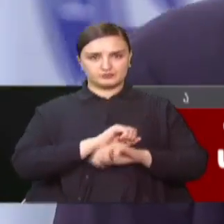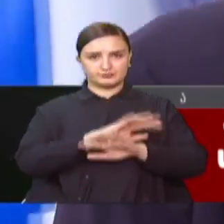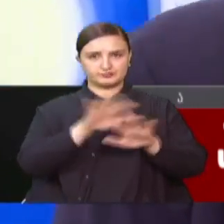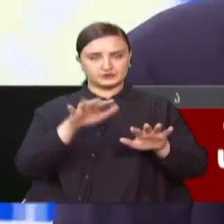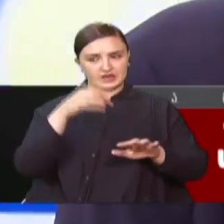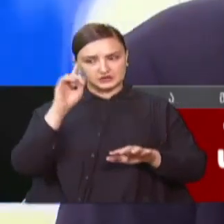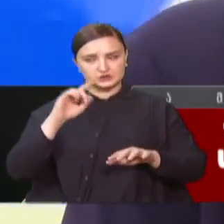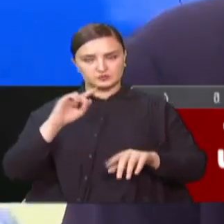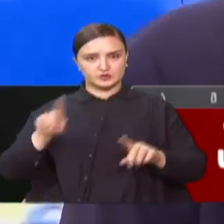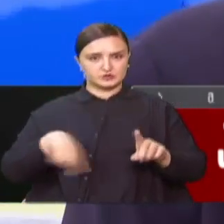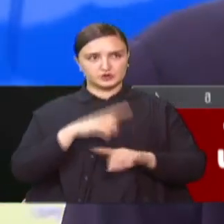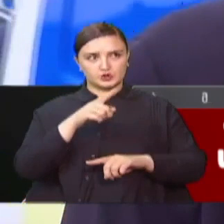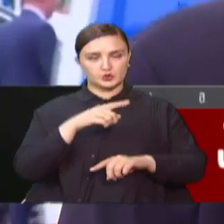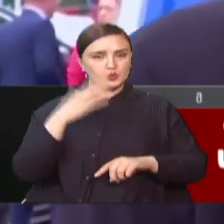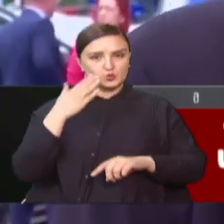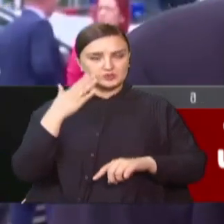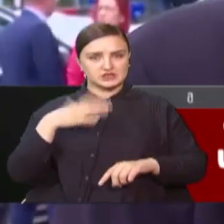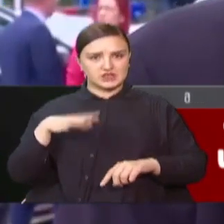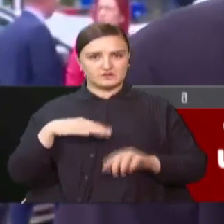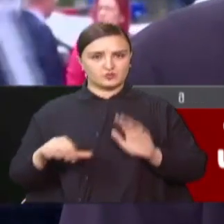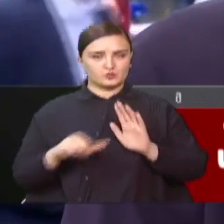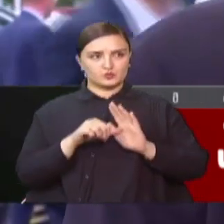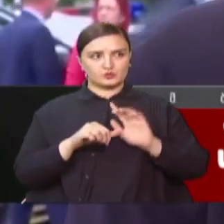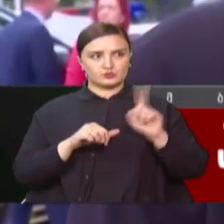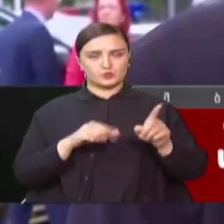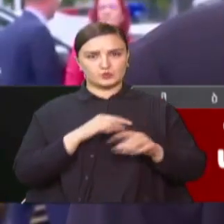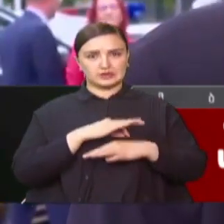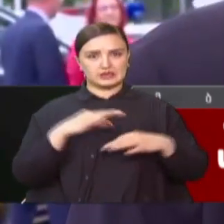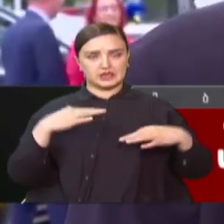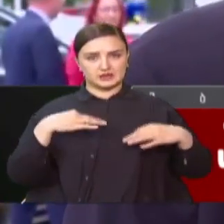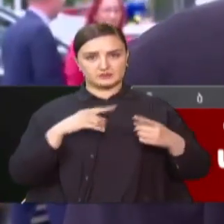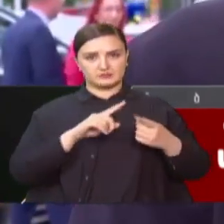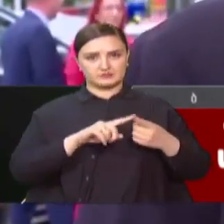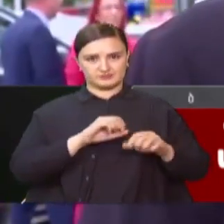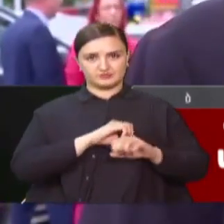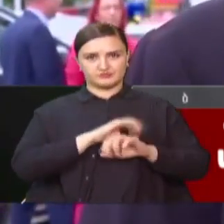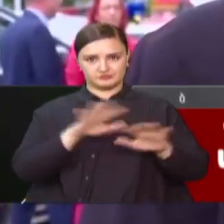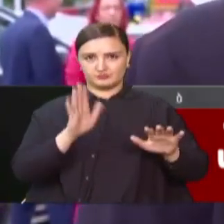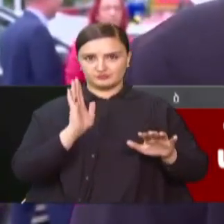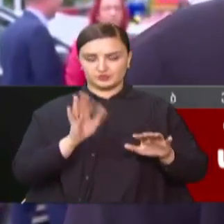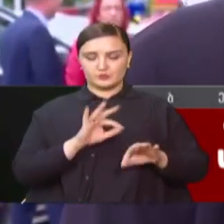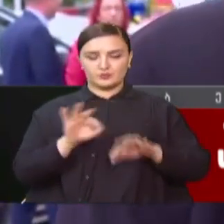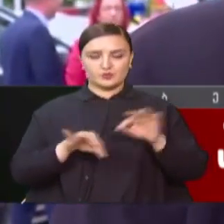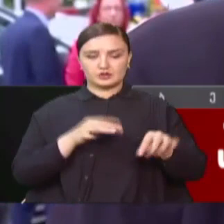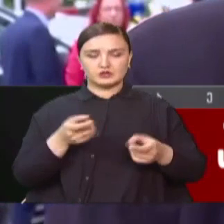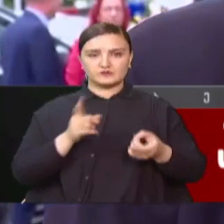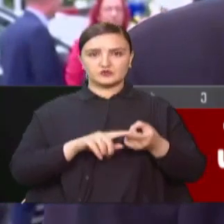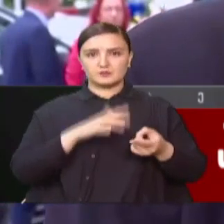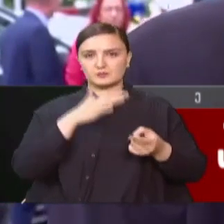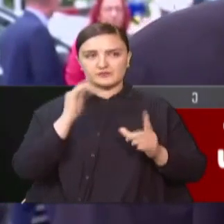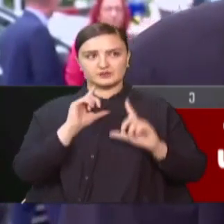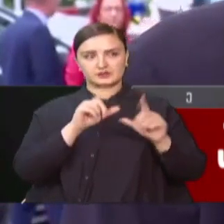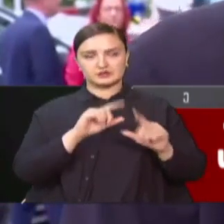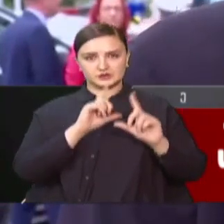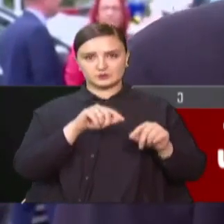უნგრეთში, საქართველოსა და რუმინეთის გავლით. Ჩვენ ასევე განვიხილეთ მთელი რიგი დაგეგმილი პროექტები, რომლებსაც უკავშირდება ბევრი ვიზიტი უნგრეთში